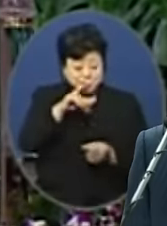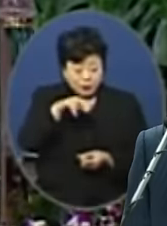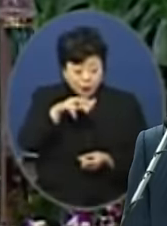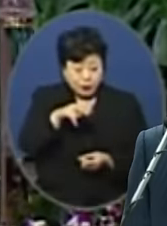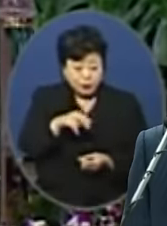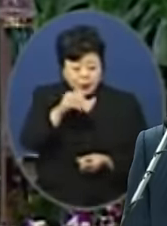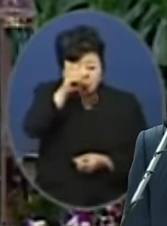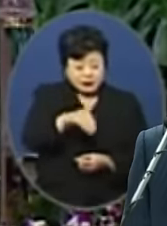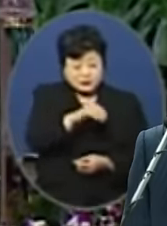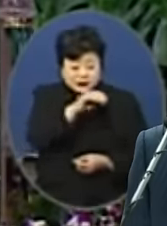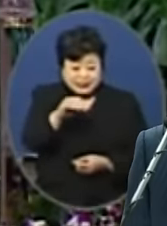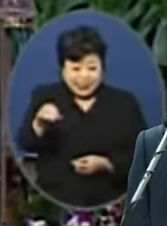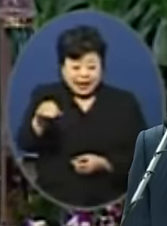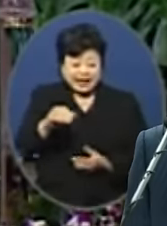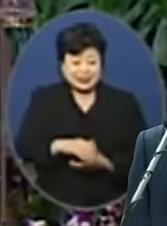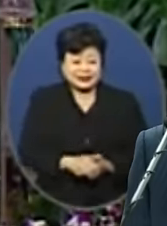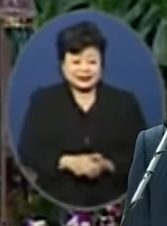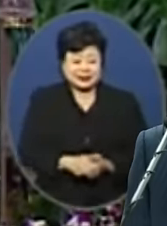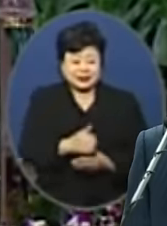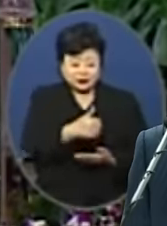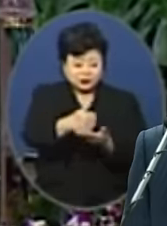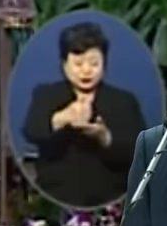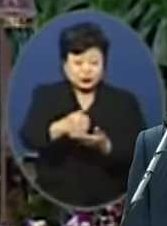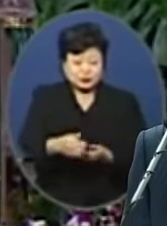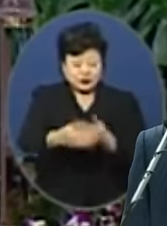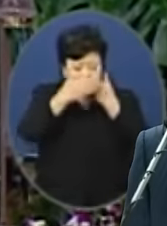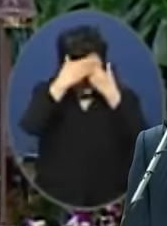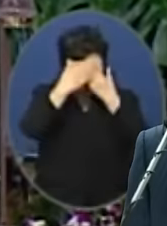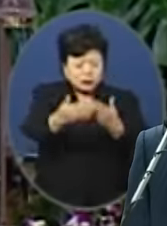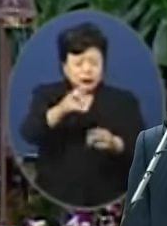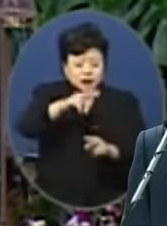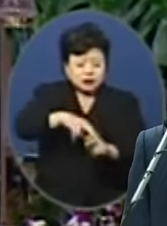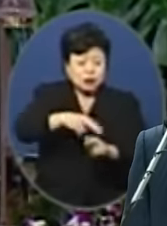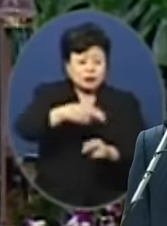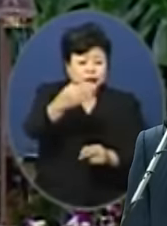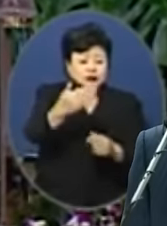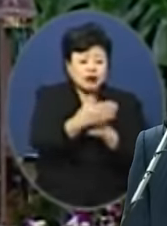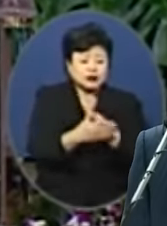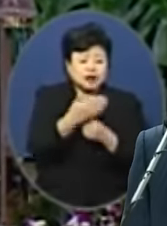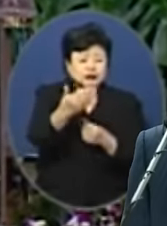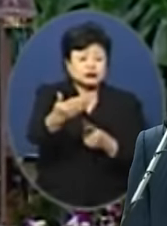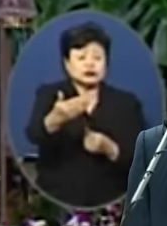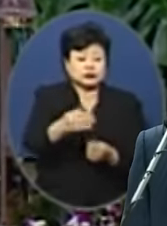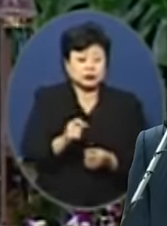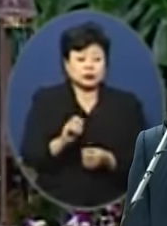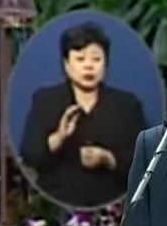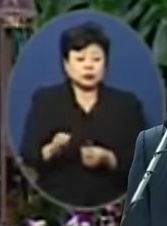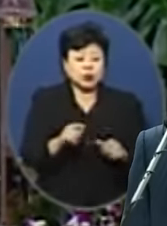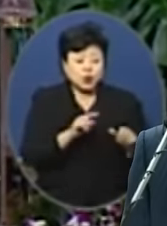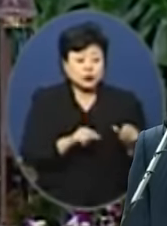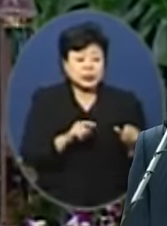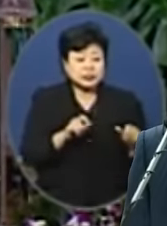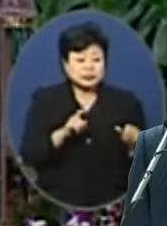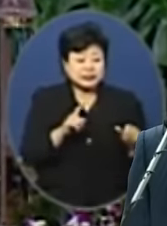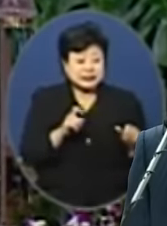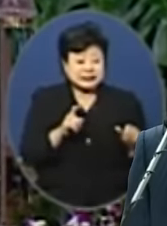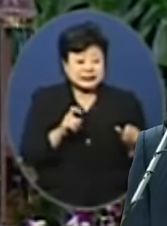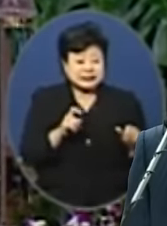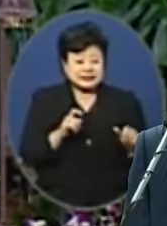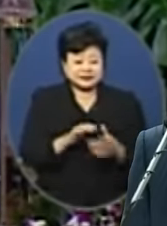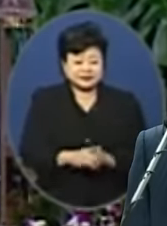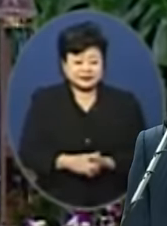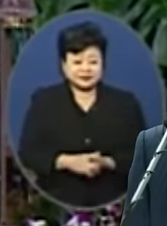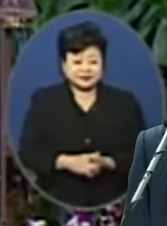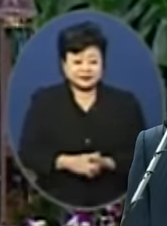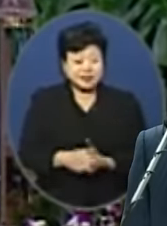말하기를 십자가에서 주님이 값없이 선물로 은혜를 주실 때 고린도후서 5장 11절에 우리 다 같이